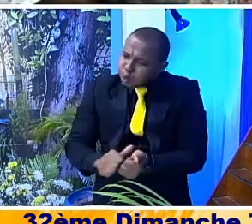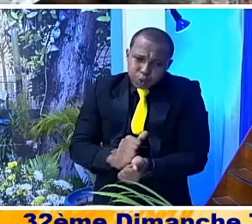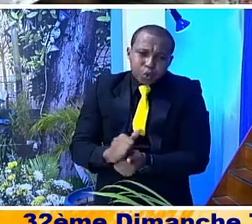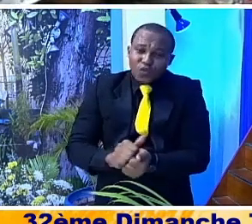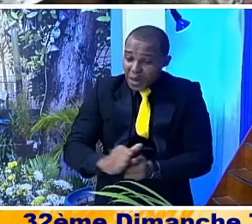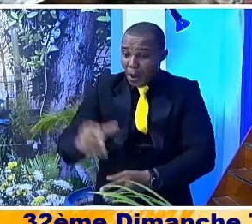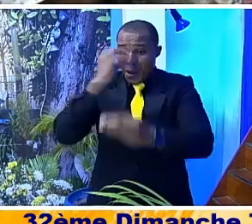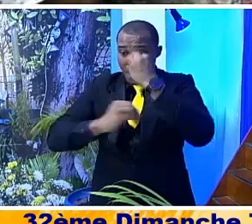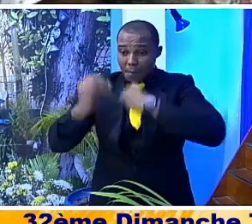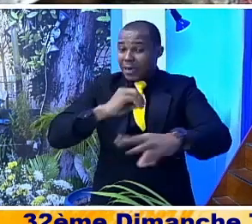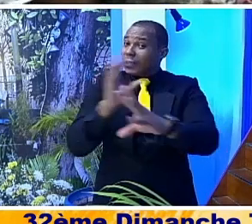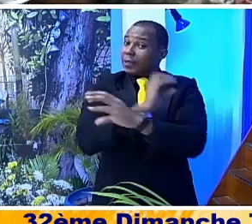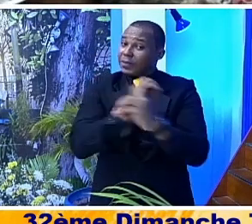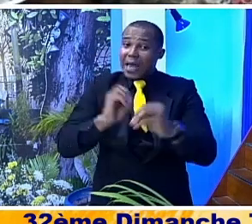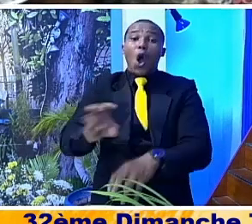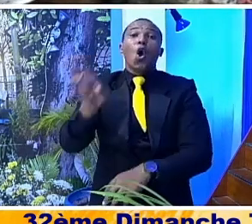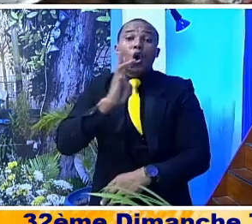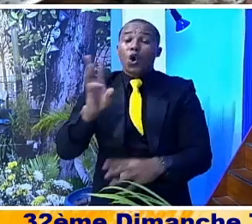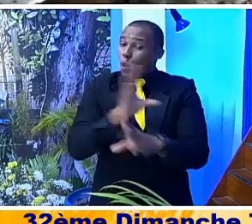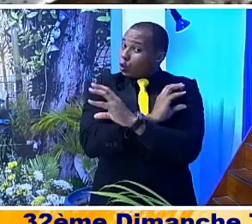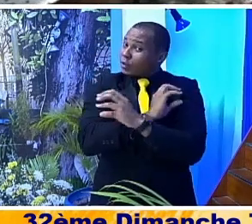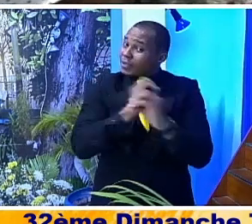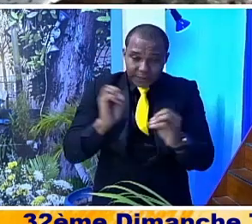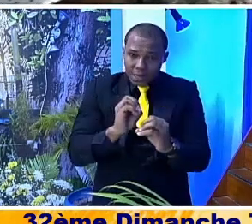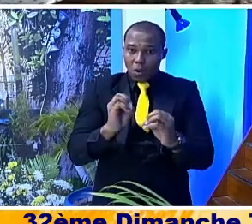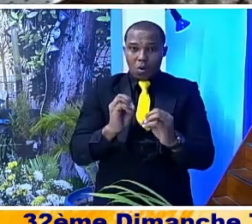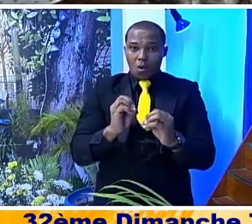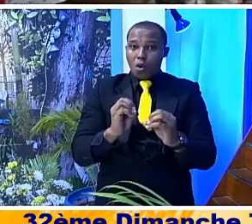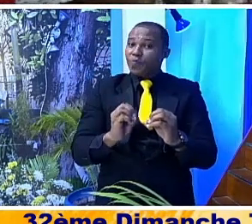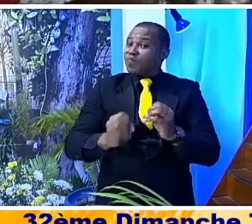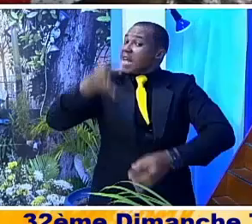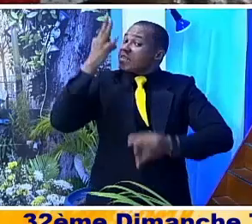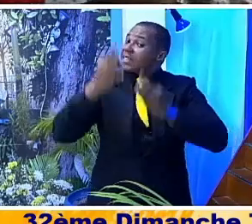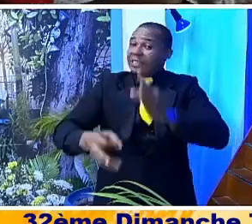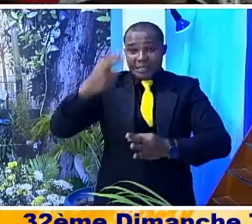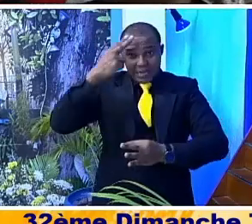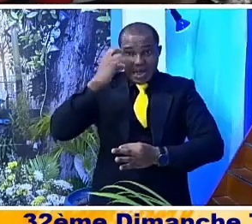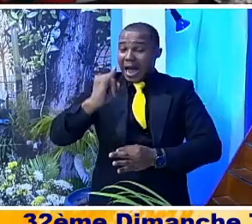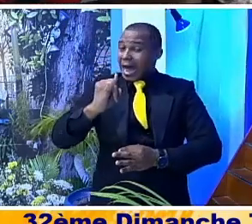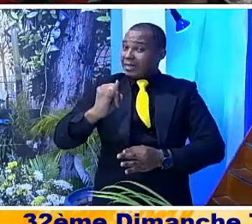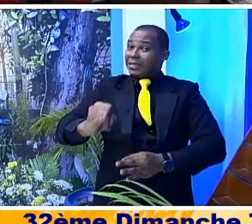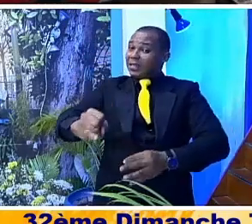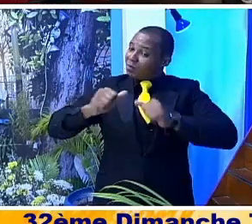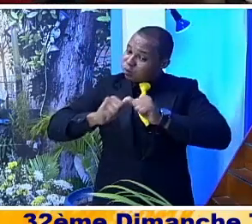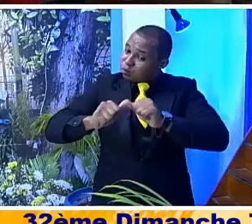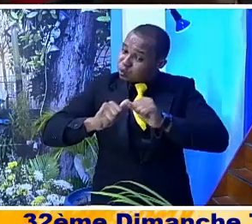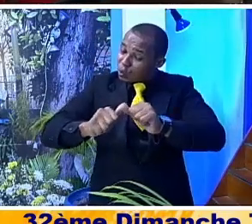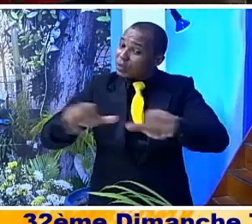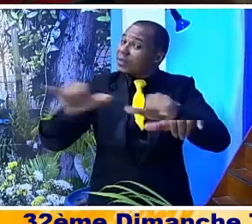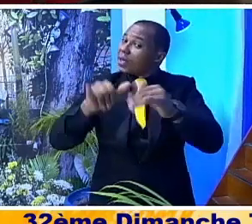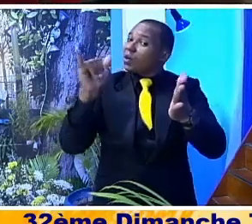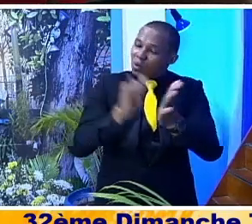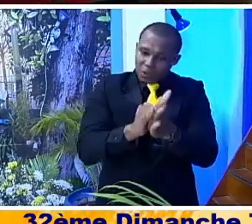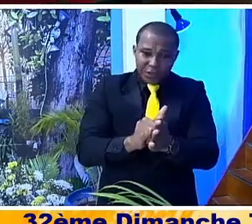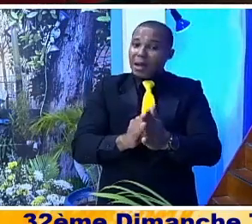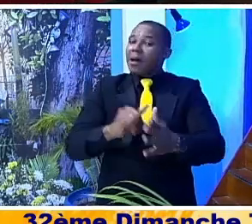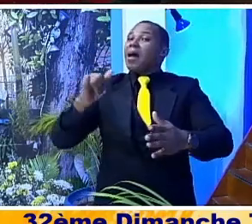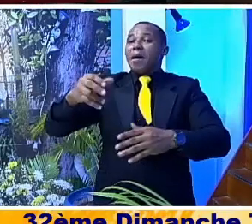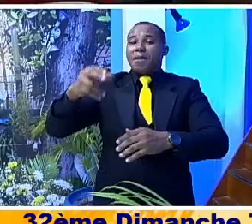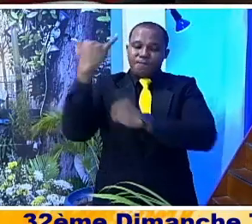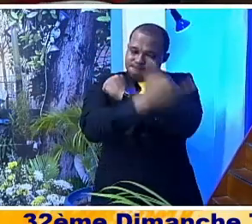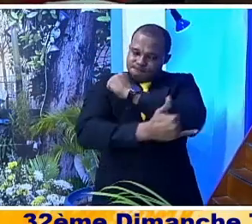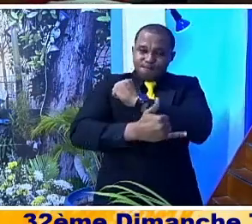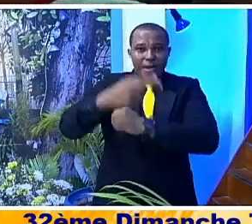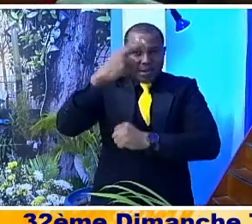comme en attendant nous, que nous mettons nous bien belles, nous avons une belle rade, nous avons ceci, nous avons cela. Nous disons en attendant, on avance. Et pas comme